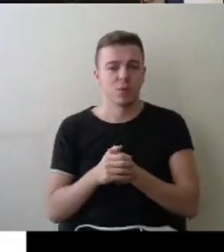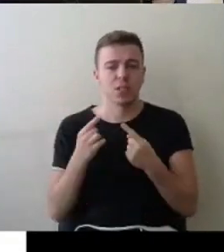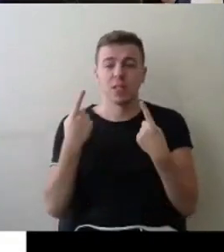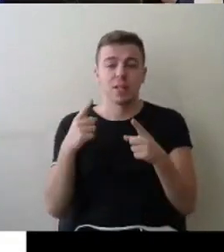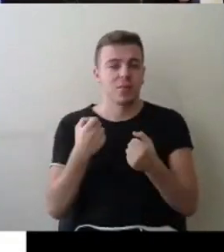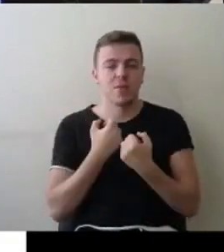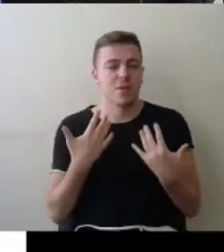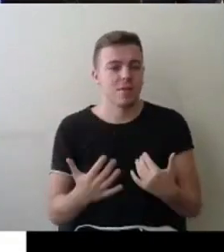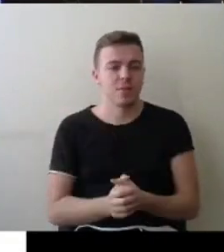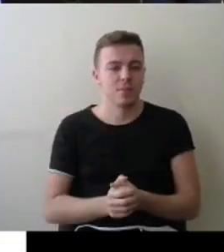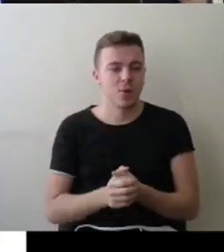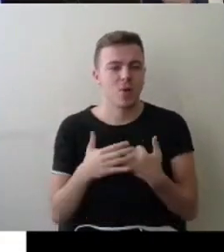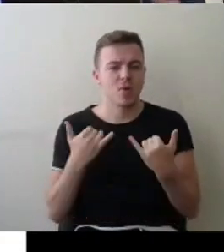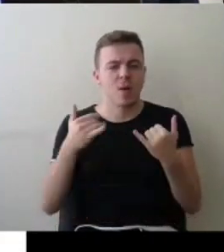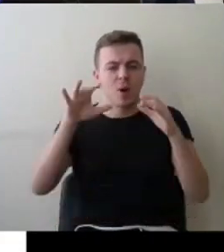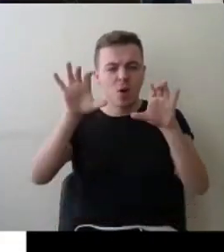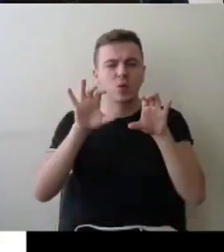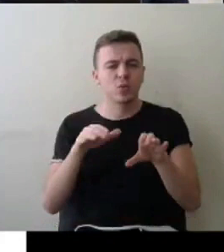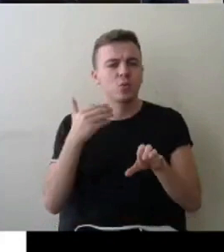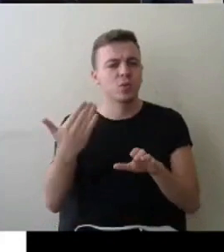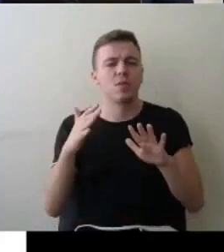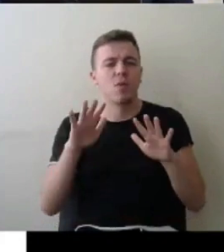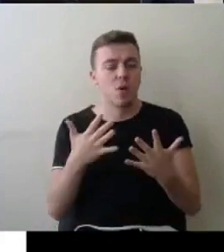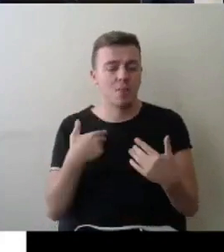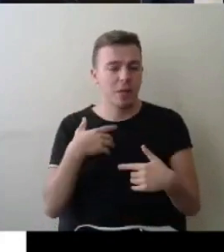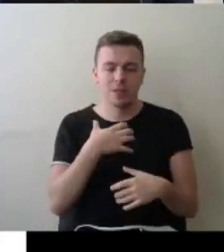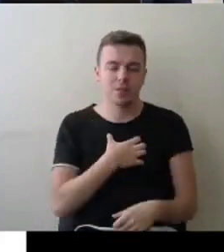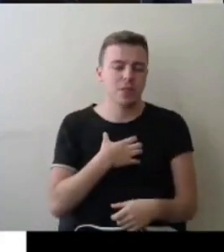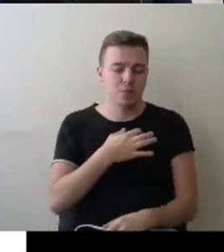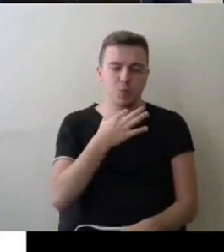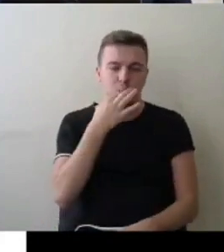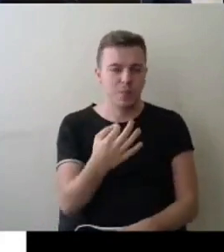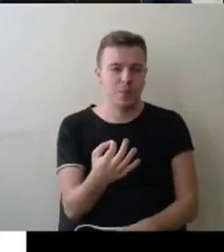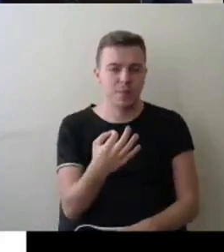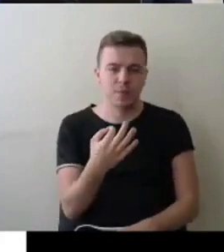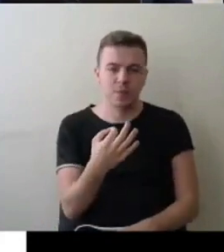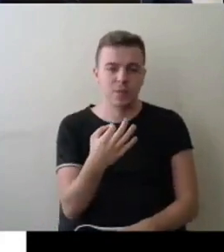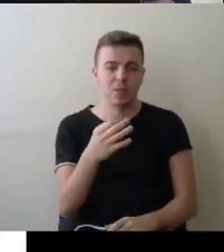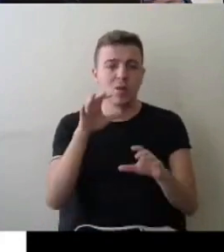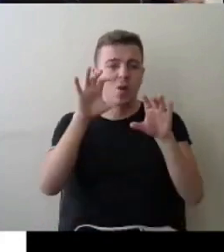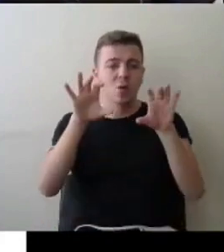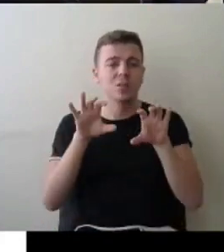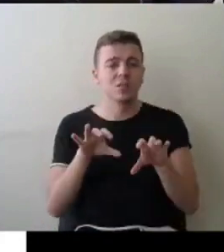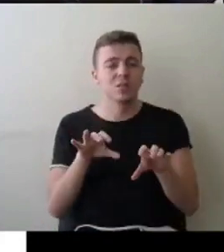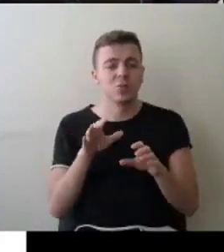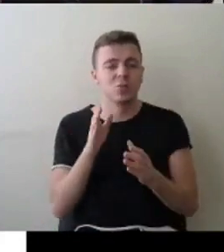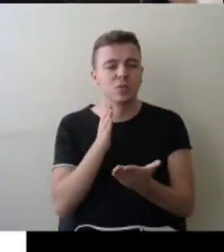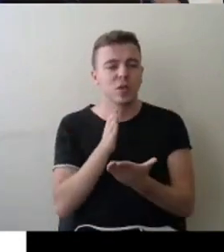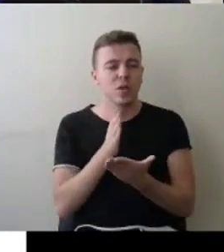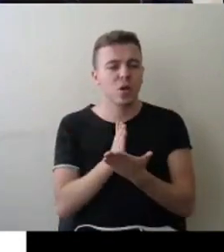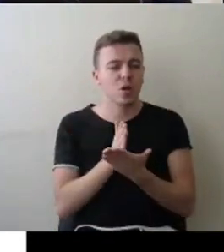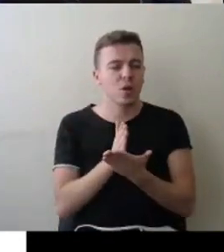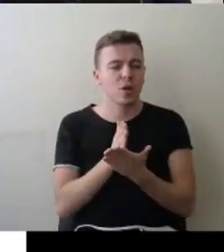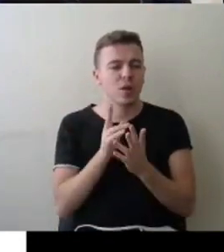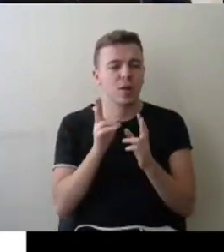dabar, kas konstitucija yra, ir čia man labai svarbu pasakyti, kad konstitucija ne tik tai yra tam tikras,